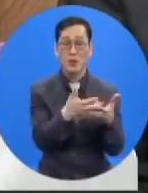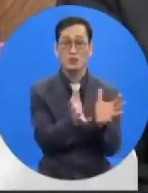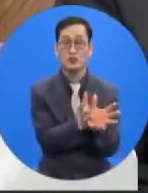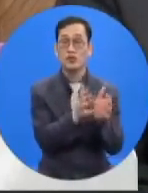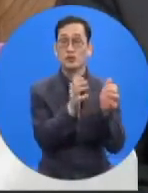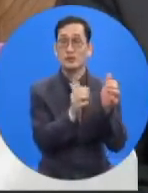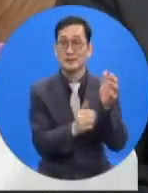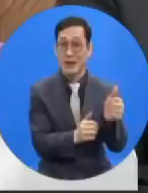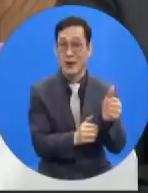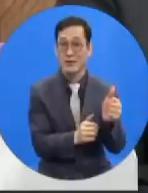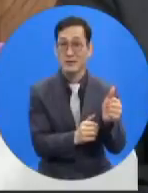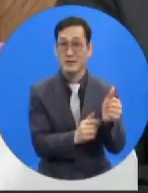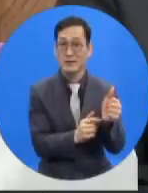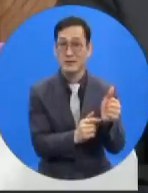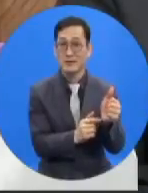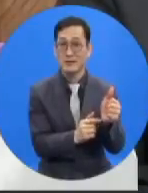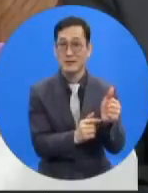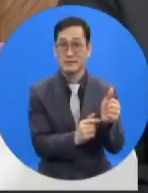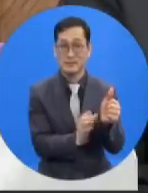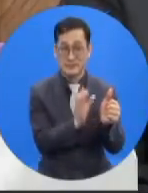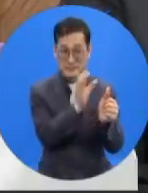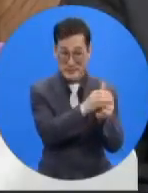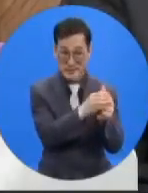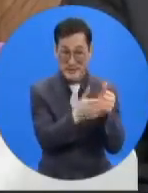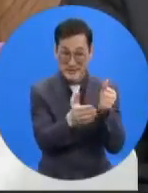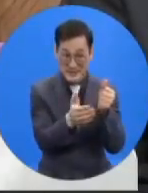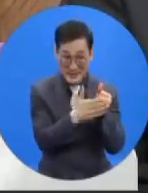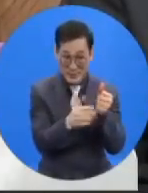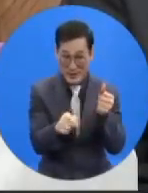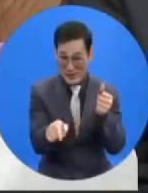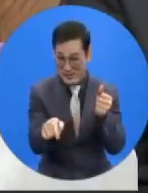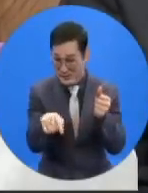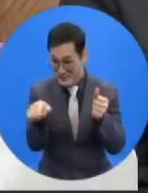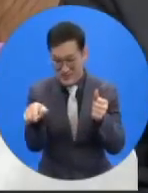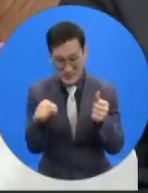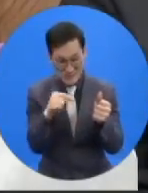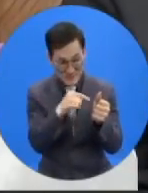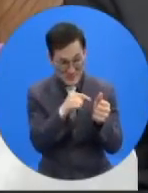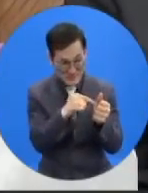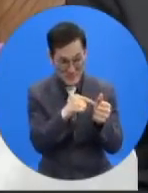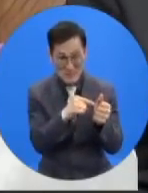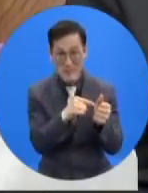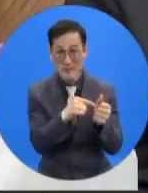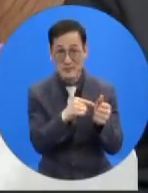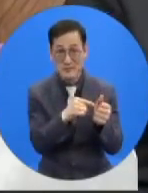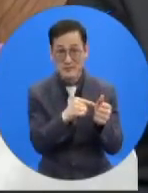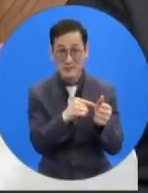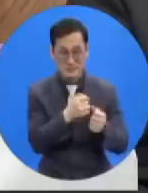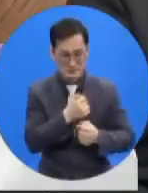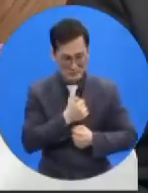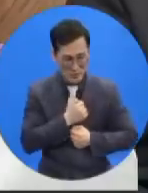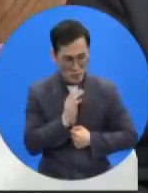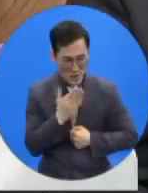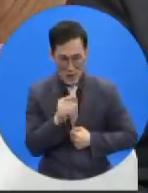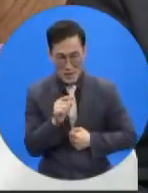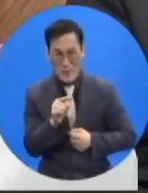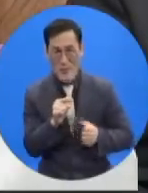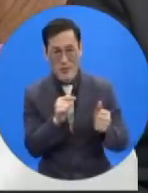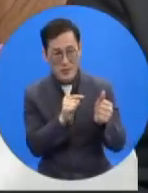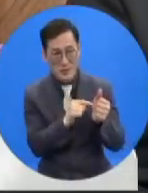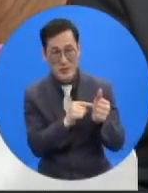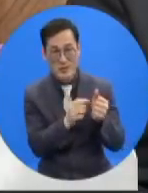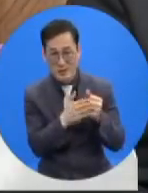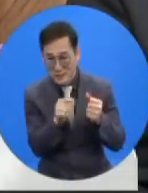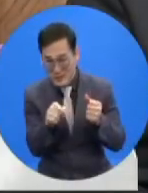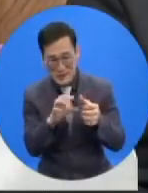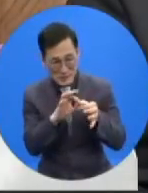이걸 이유로 이 사건을 들여다보면 잠깐 팩트를 좀 놓친다 보거든요. 제가 잠깐 다른 소리를 하면 제가 개인적으로 조국